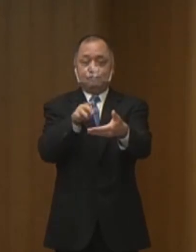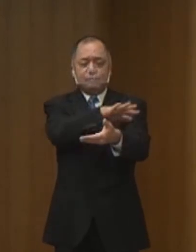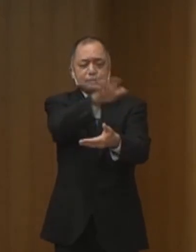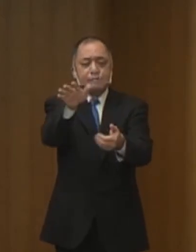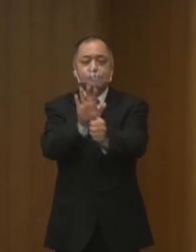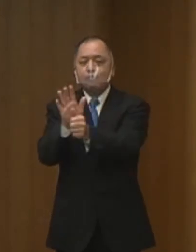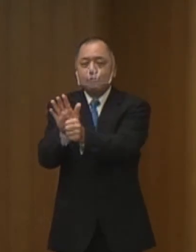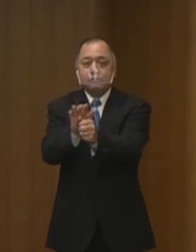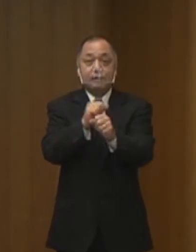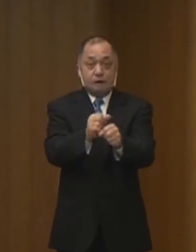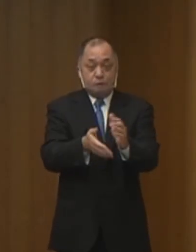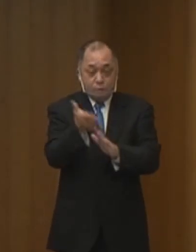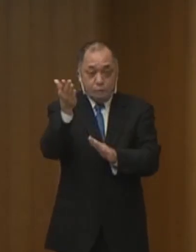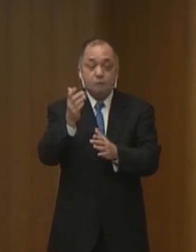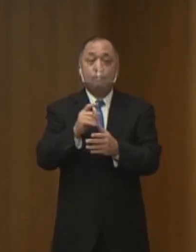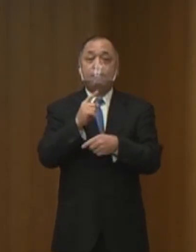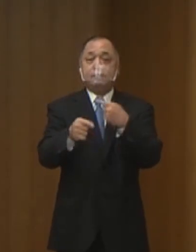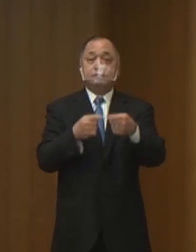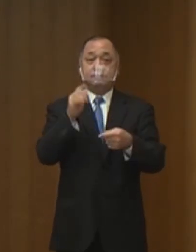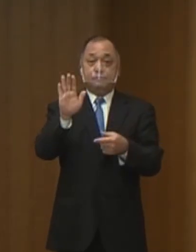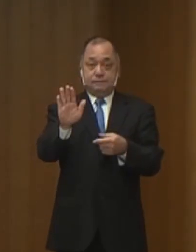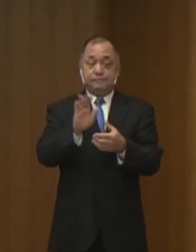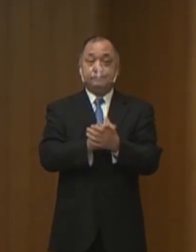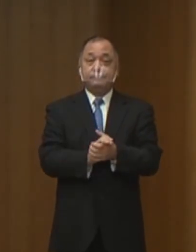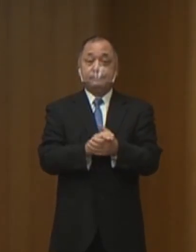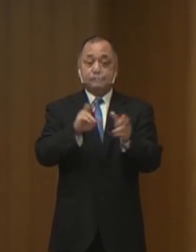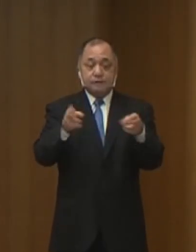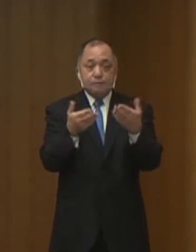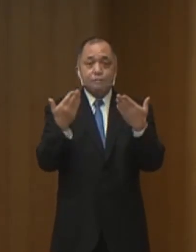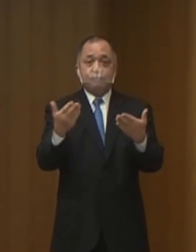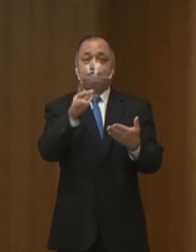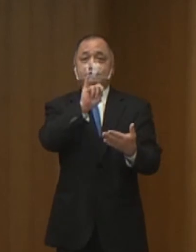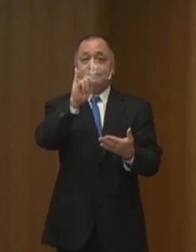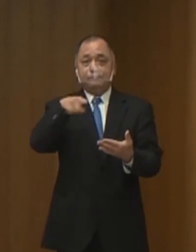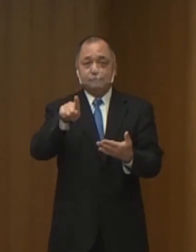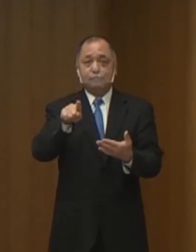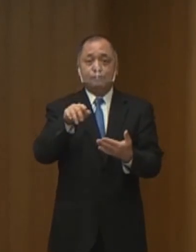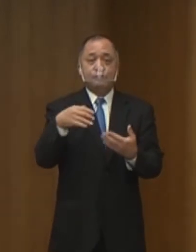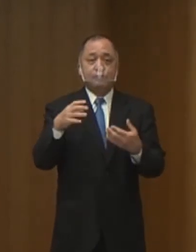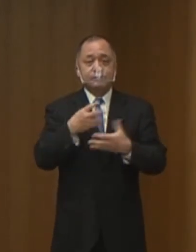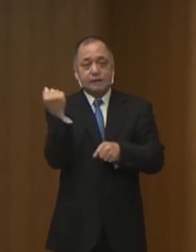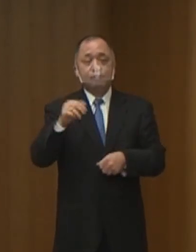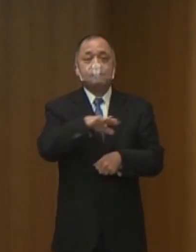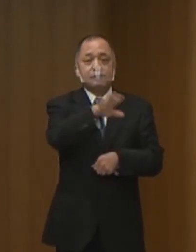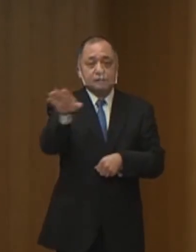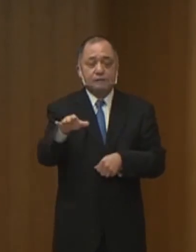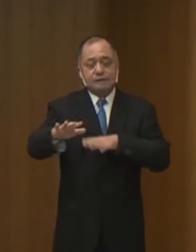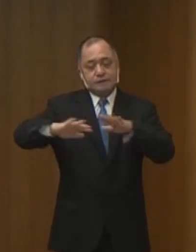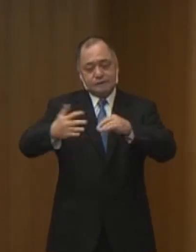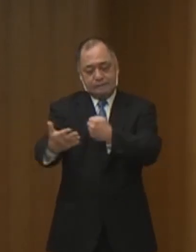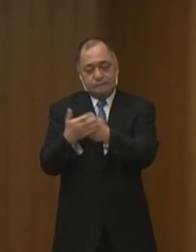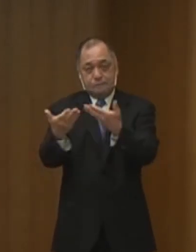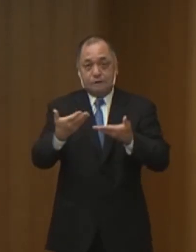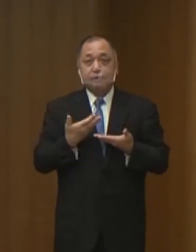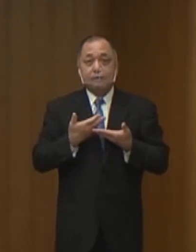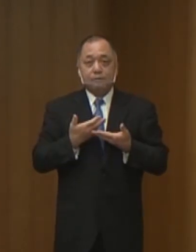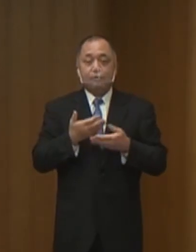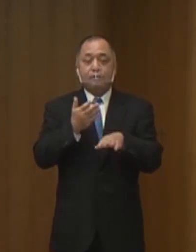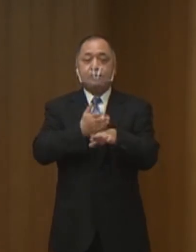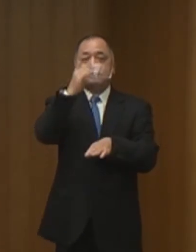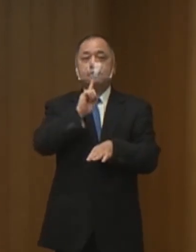ということであります。ここ専門学院の皆様にはデザインいただいたこと、ご協力に感謝申し上げ